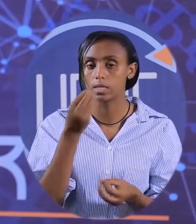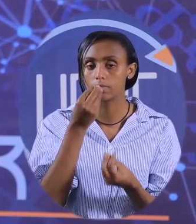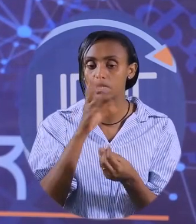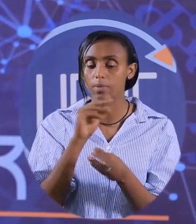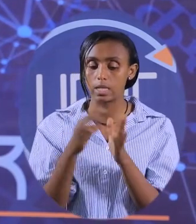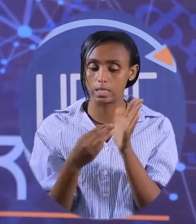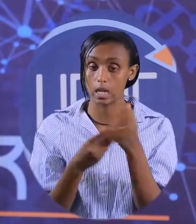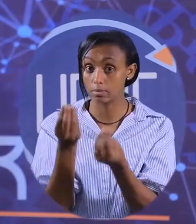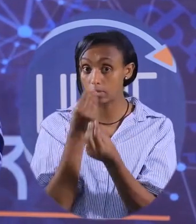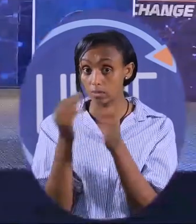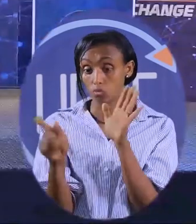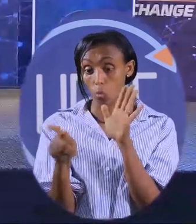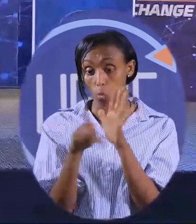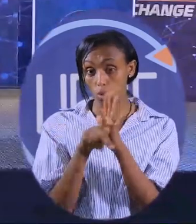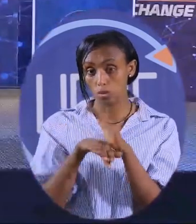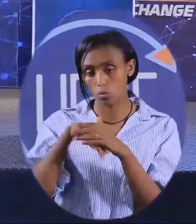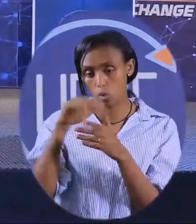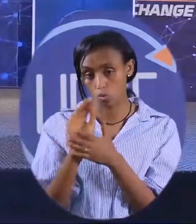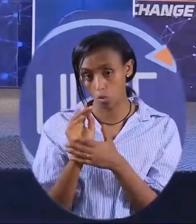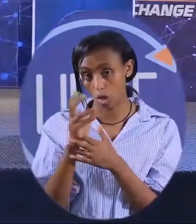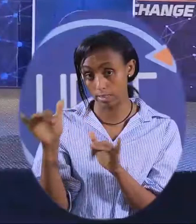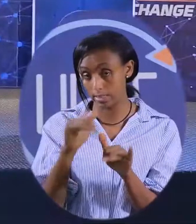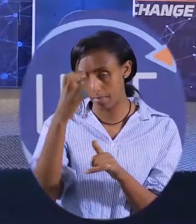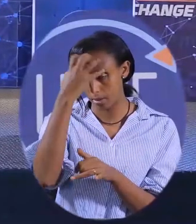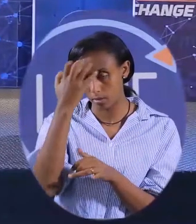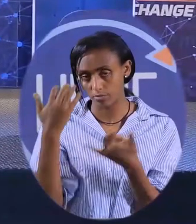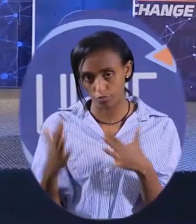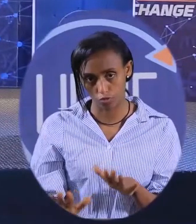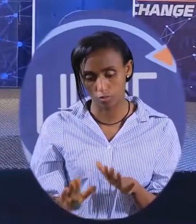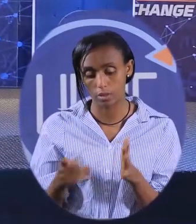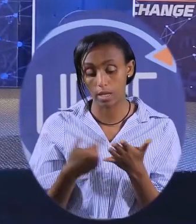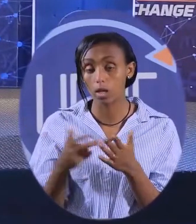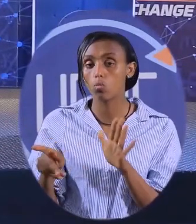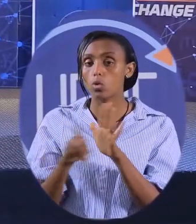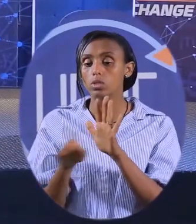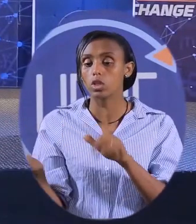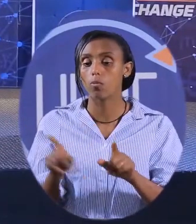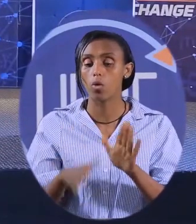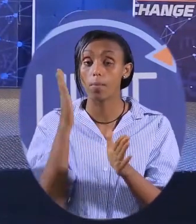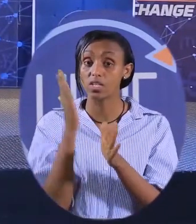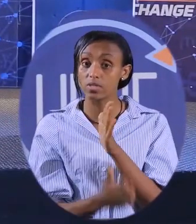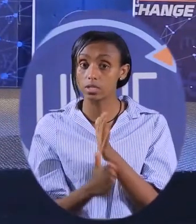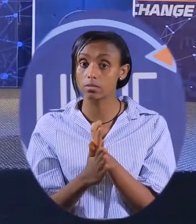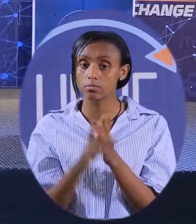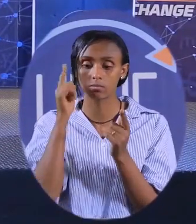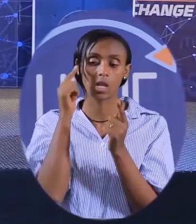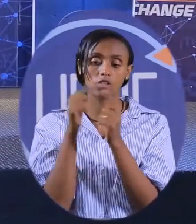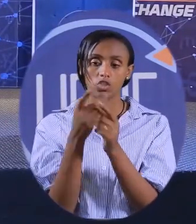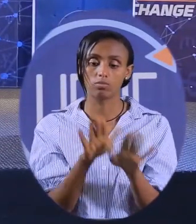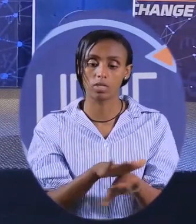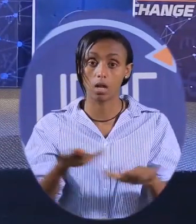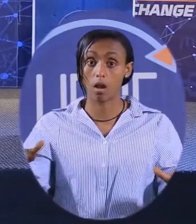የምግብና ሥርዓተ ምግብ ፖሊሲ ወጥቷል እንደ መንግስት። ሁለተኛ ያንን ፖሊሲ ደግሞ ለማስፈጸም ስትራቴጂ መዘርጋት